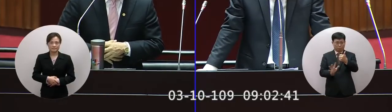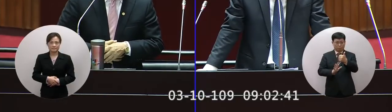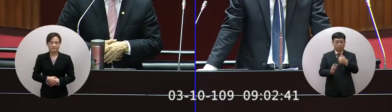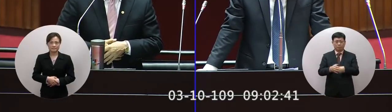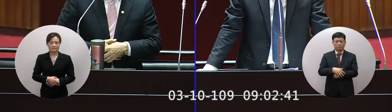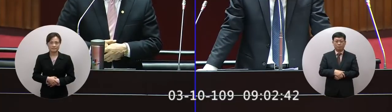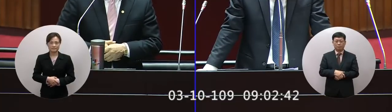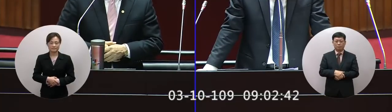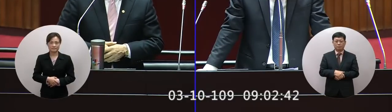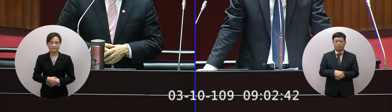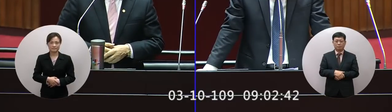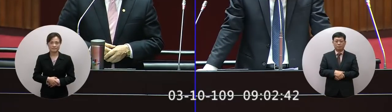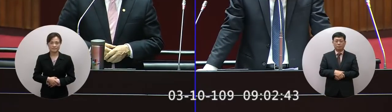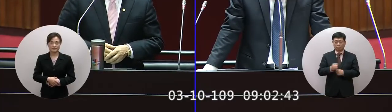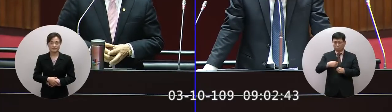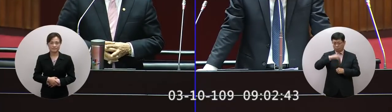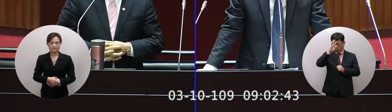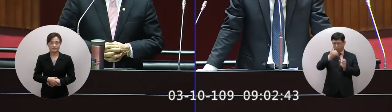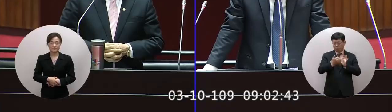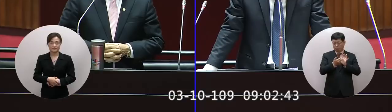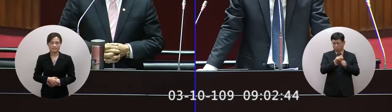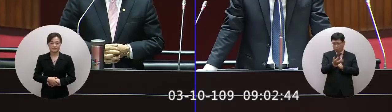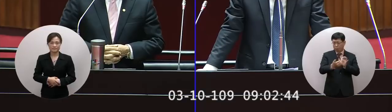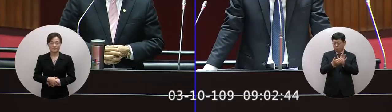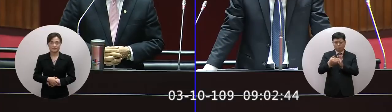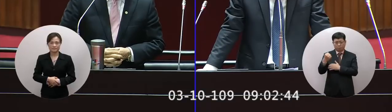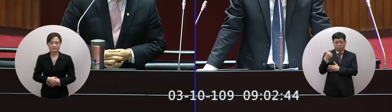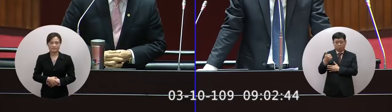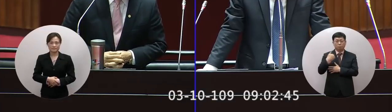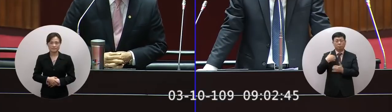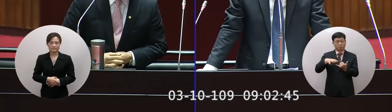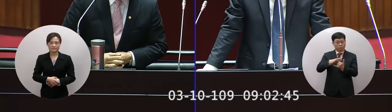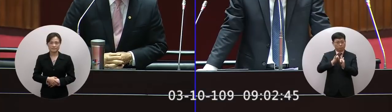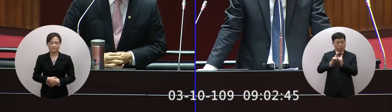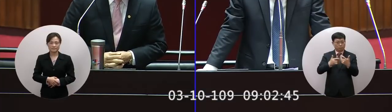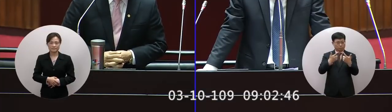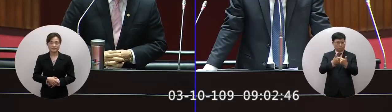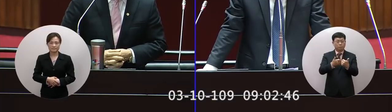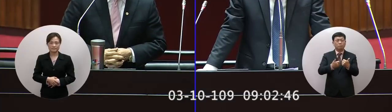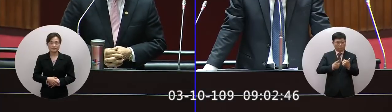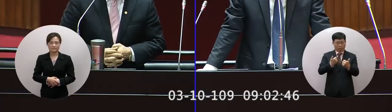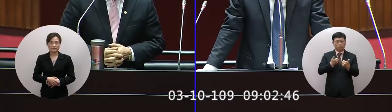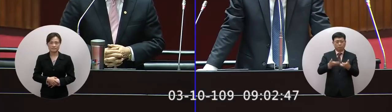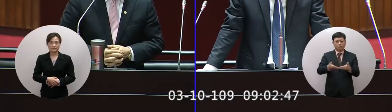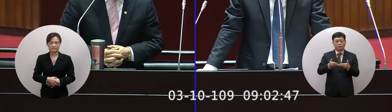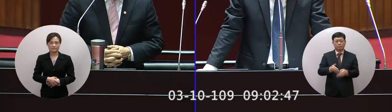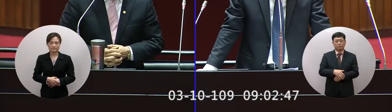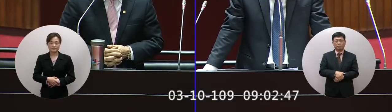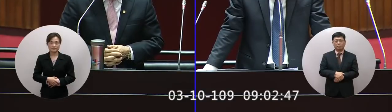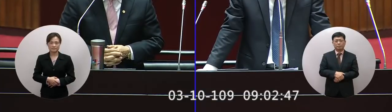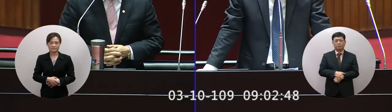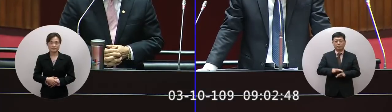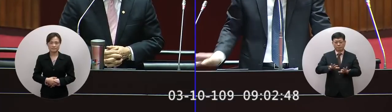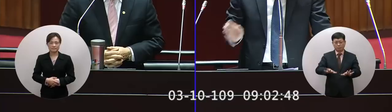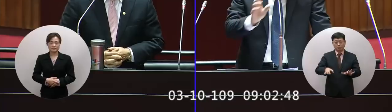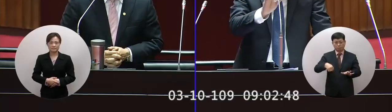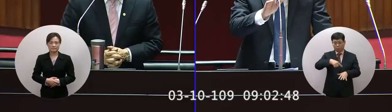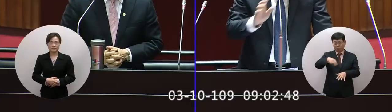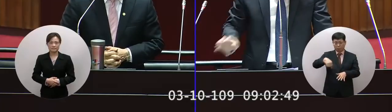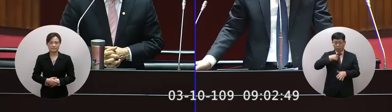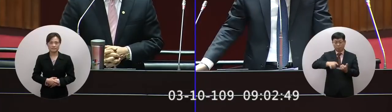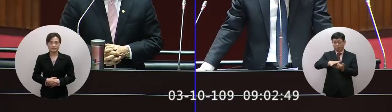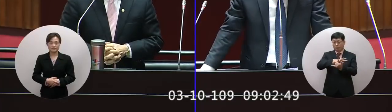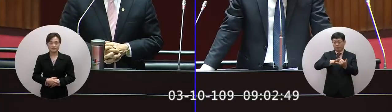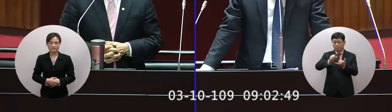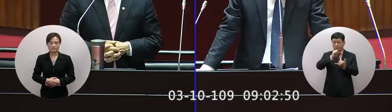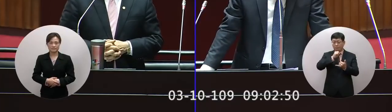队啊，在防疫上面的努力，当然国人的配合啊也非常的重要啊，所以我想这是全